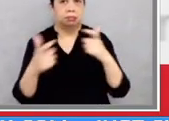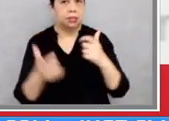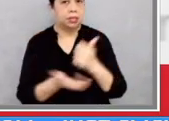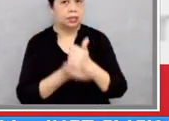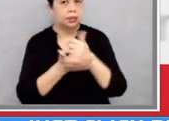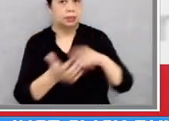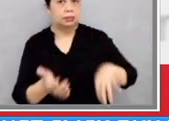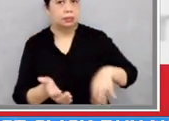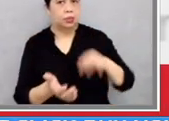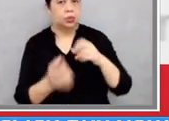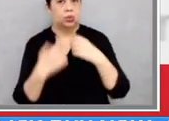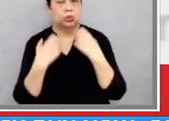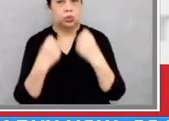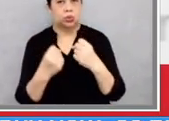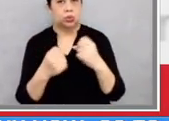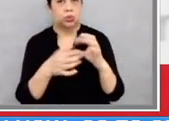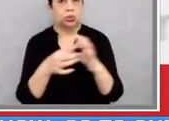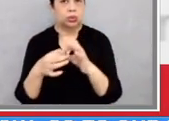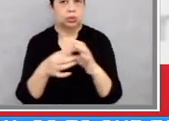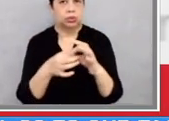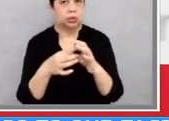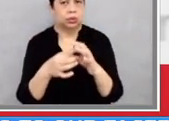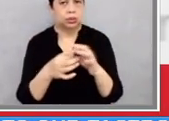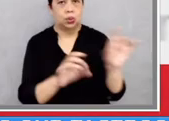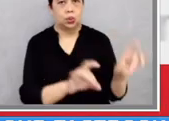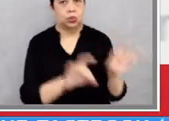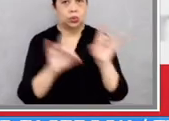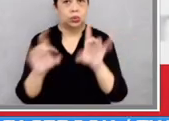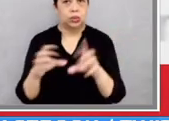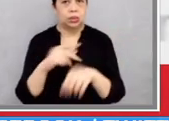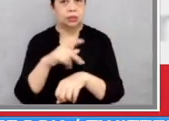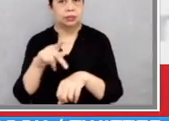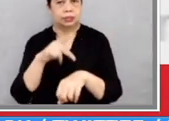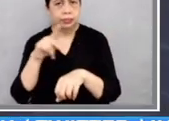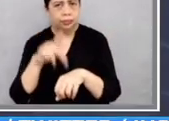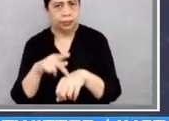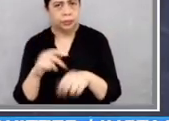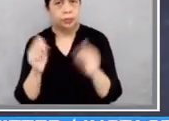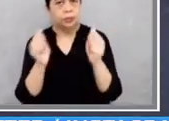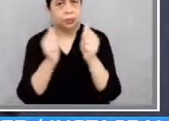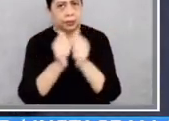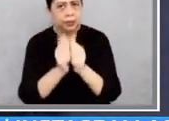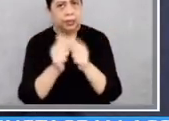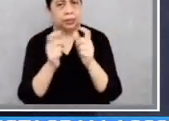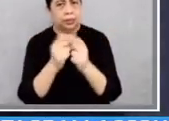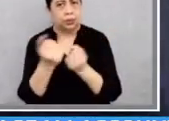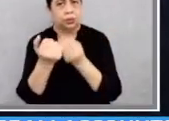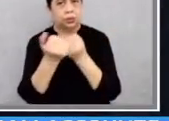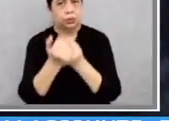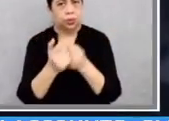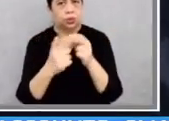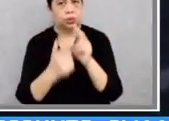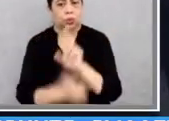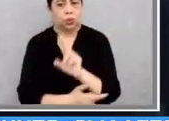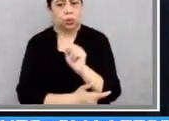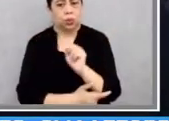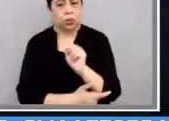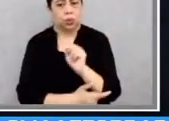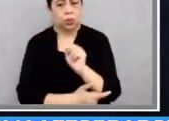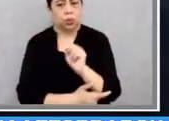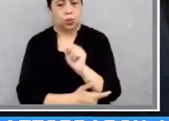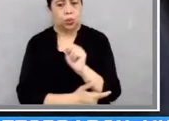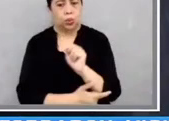para palakasin ang ugnayan ng Australia at ng Pilipinas, pati na ang pagsuporta niya sa UNCLOS at international order